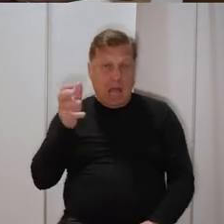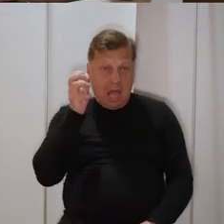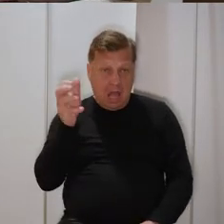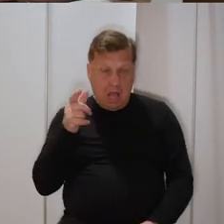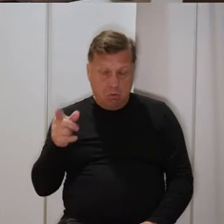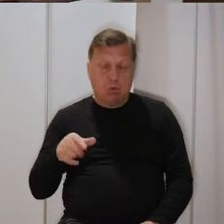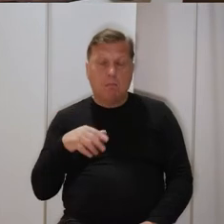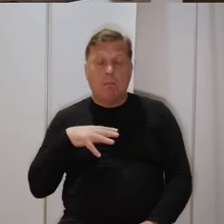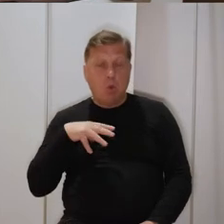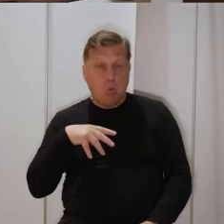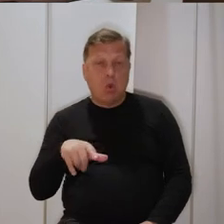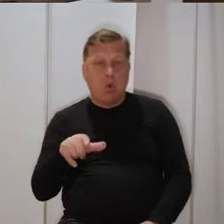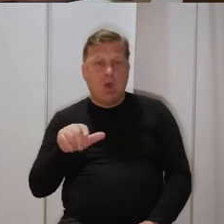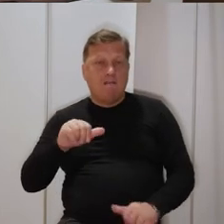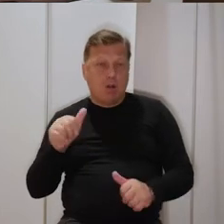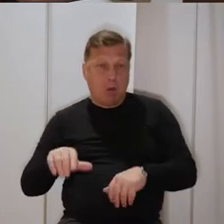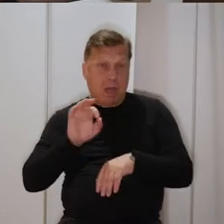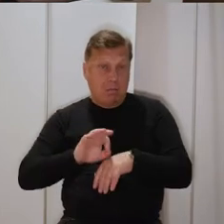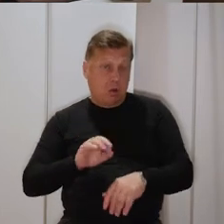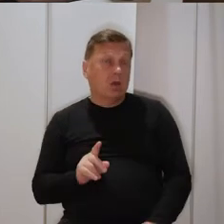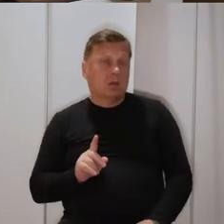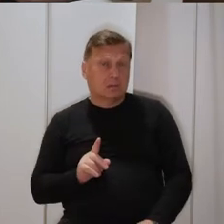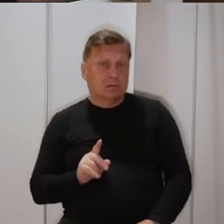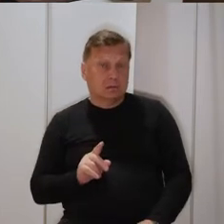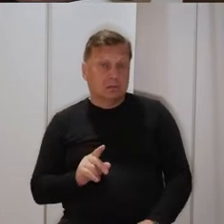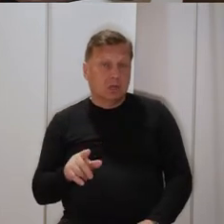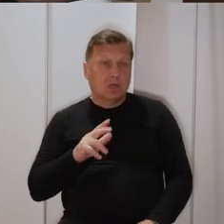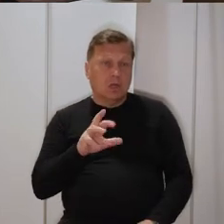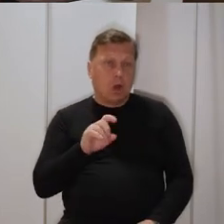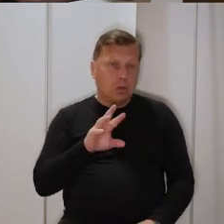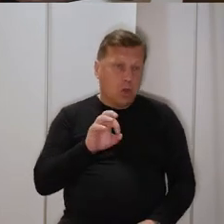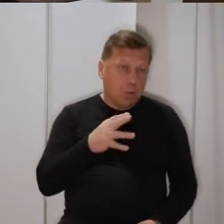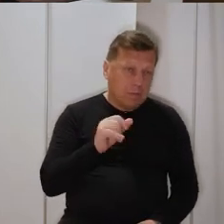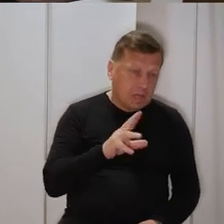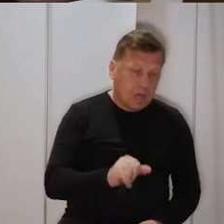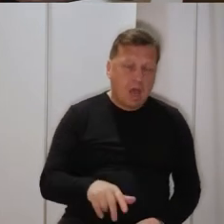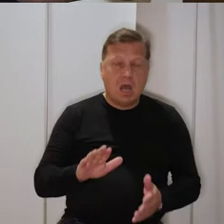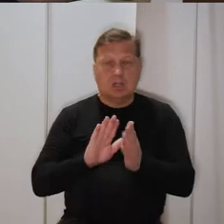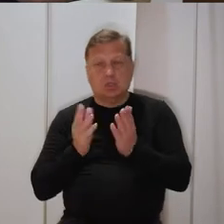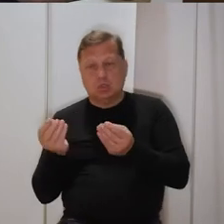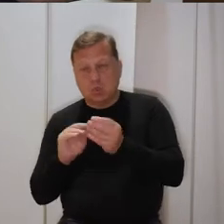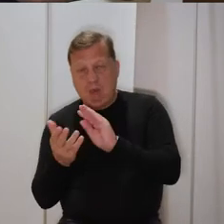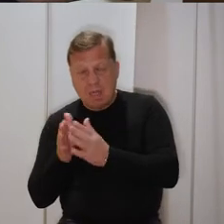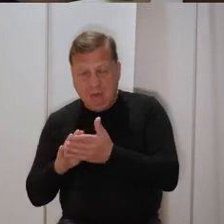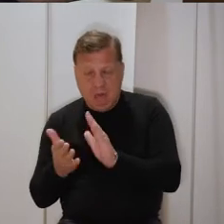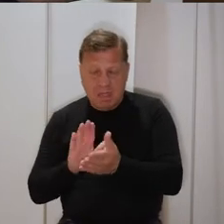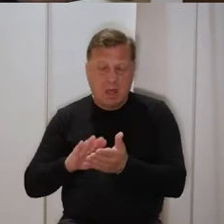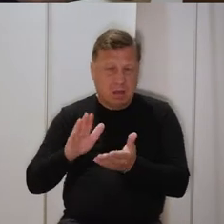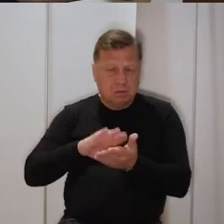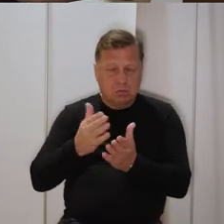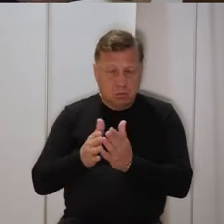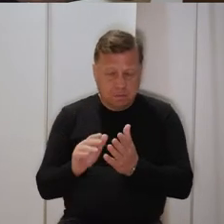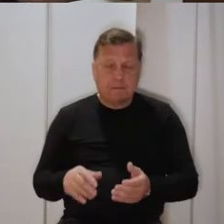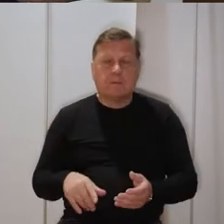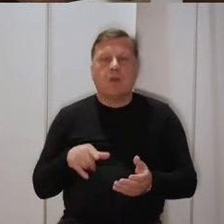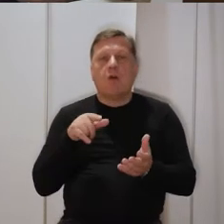autorka zaprojektowali też swoją formę, czyli czy to forma harmoniki, czy to składany bardzo mała broszurka, to